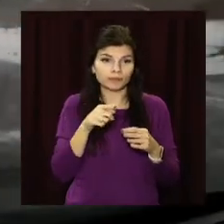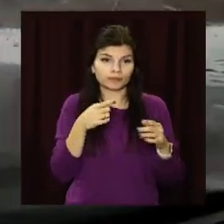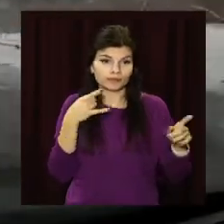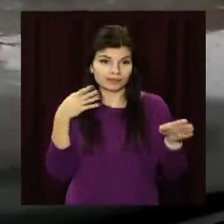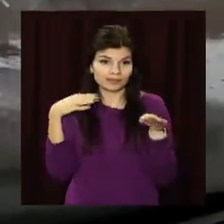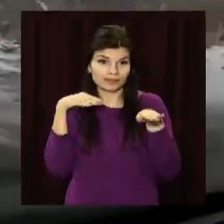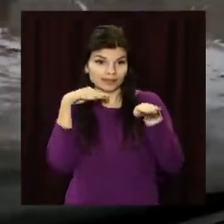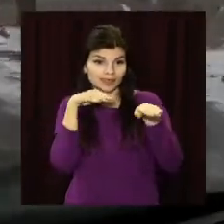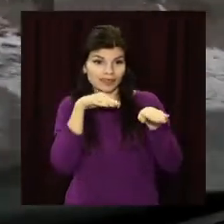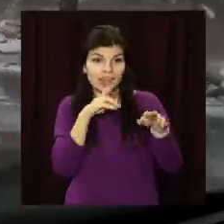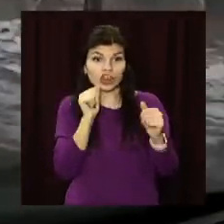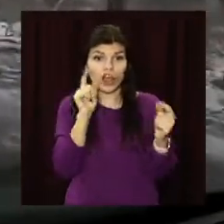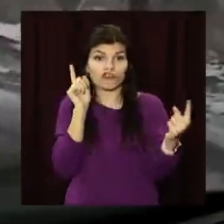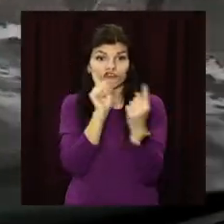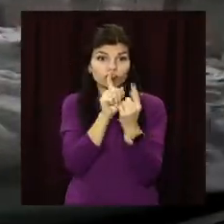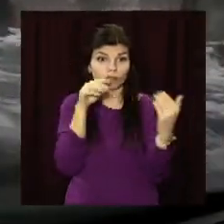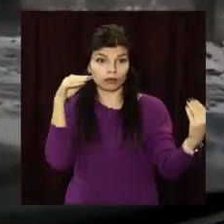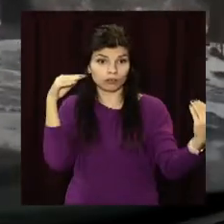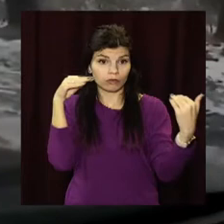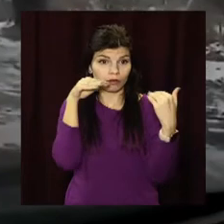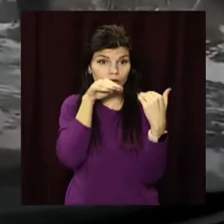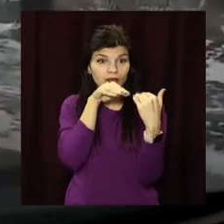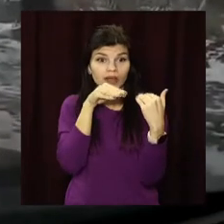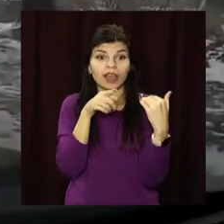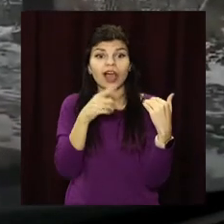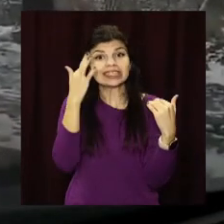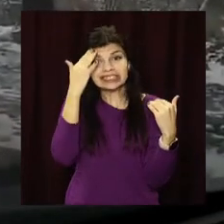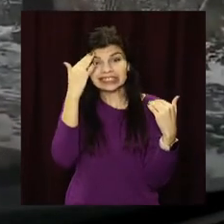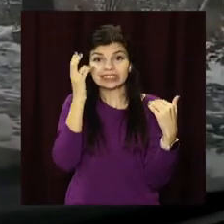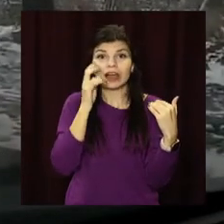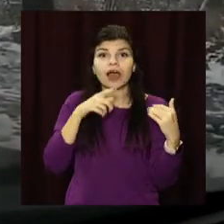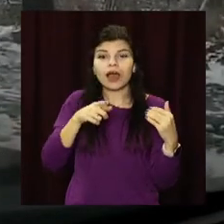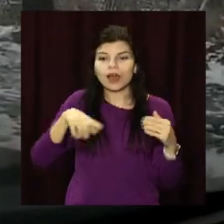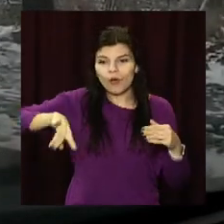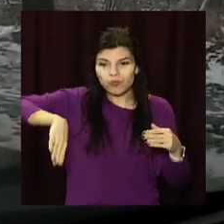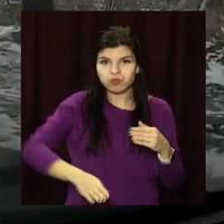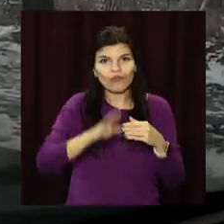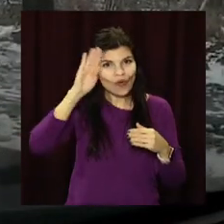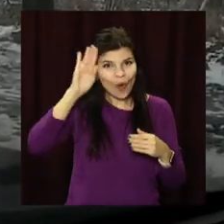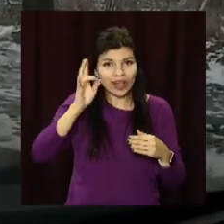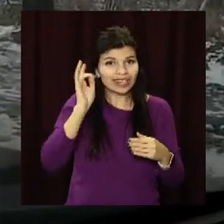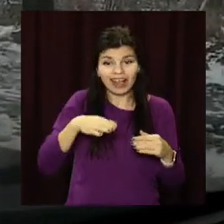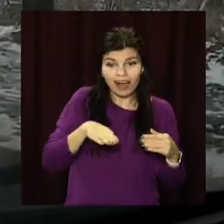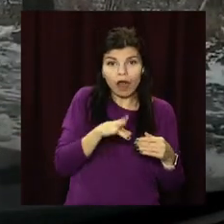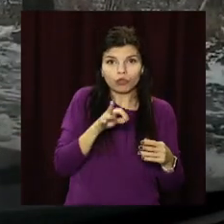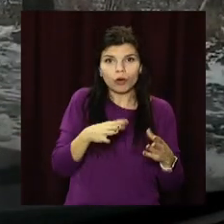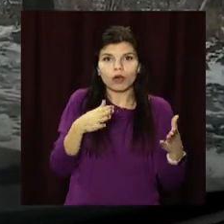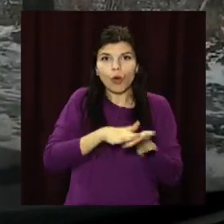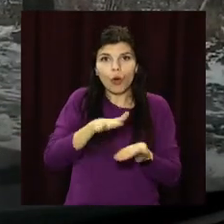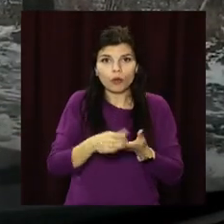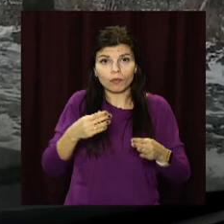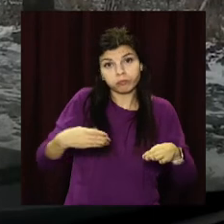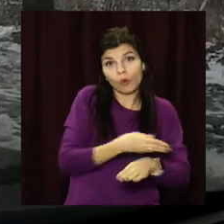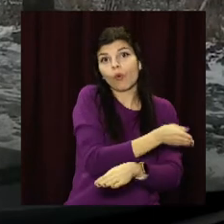вулиці Передової. На зустріч їхала дача, кермувальник якої хотів оминути калюжу. Але його занесло на слизькій дорозі. Машина виїхала